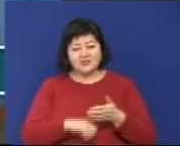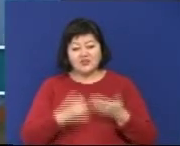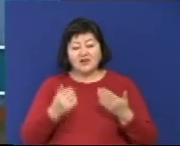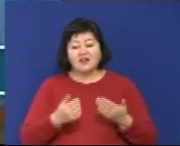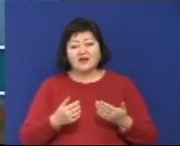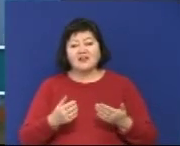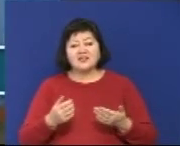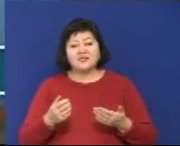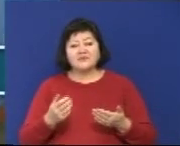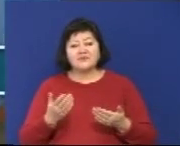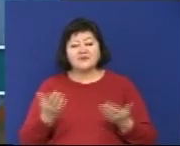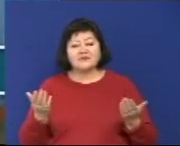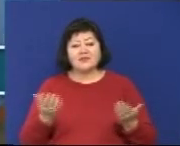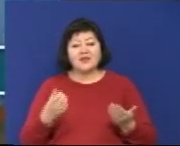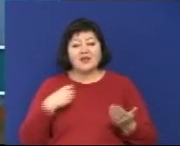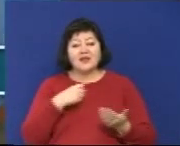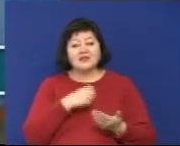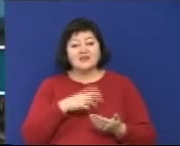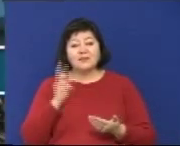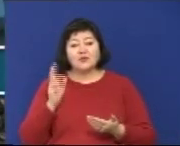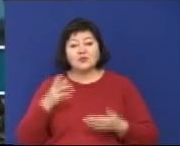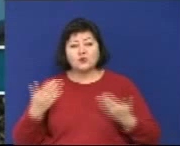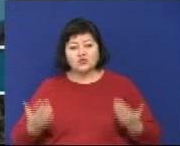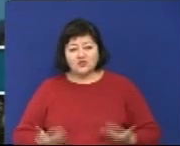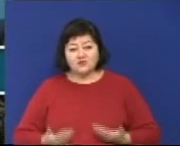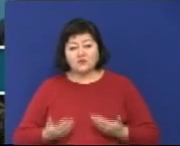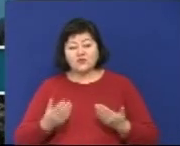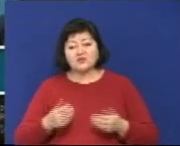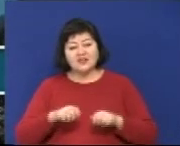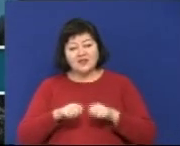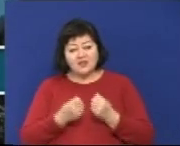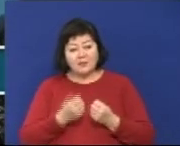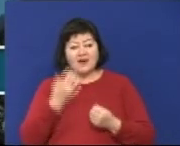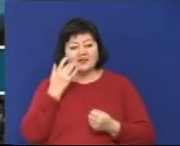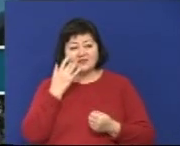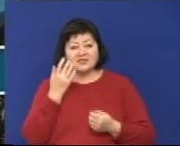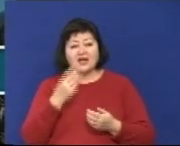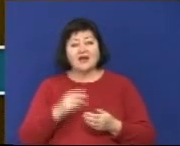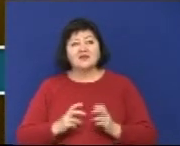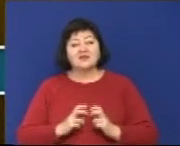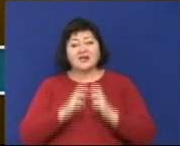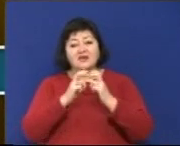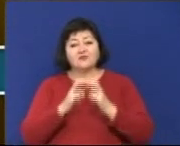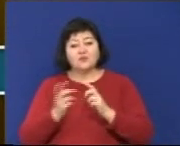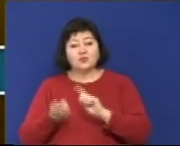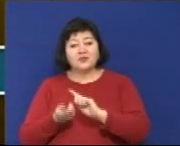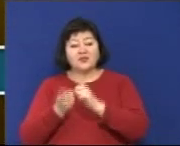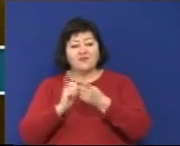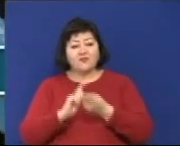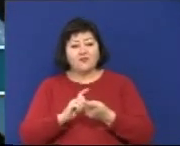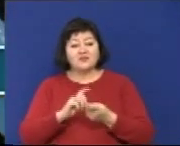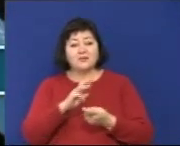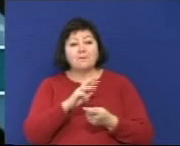и обслуживание, что и сами жители не отрицают. У нас постоянно ломается, это и для мебели, и для нас. Для жителей.